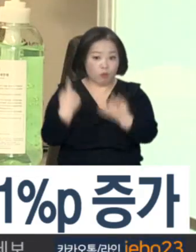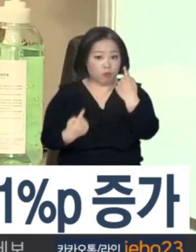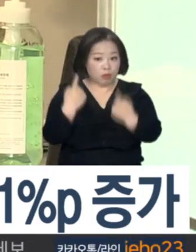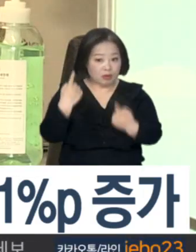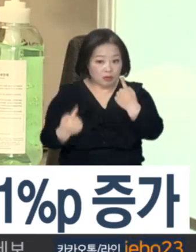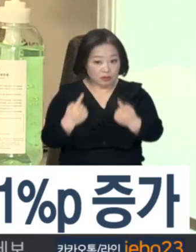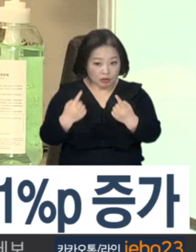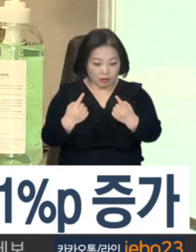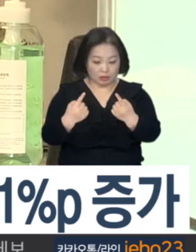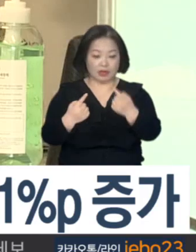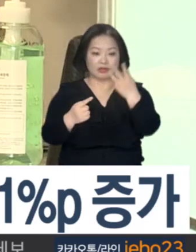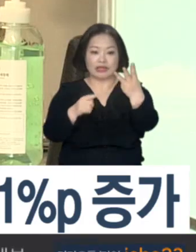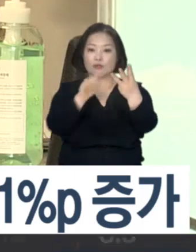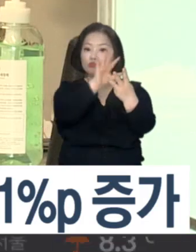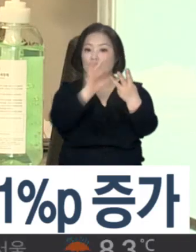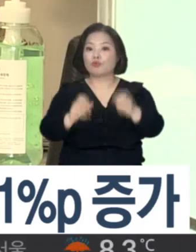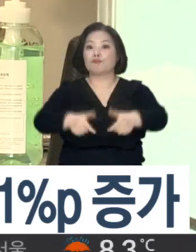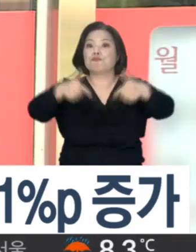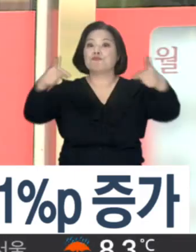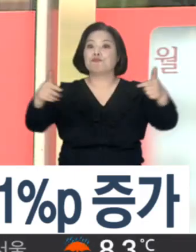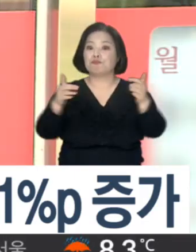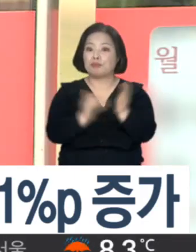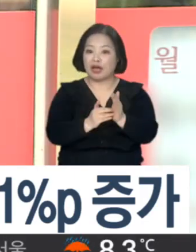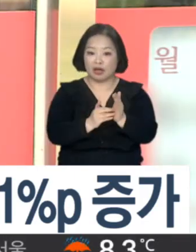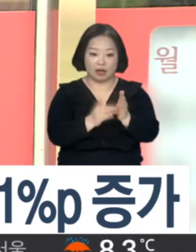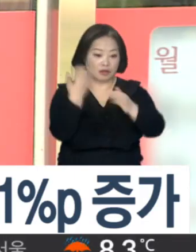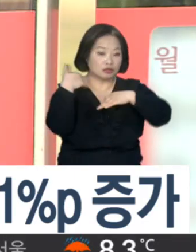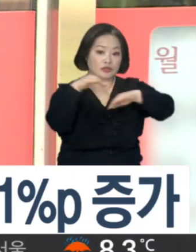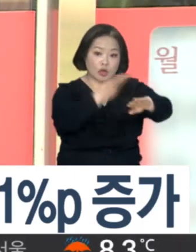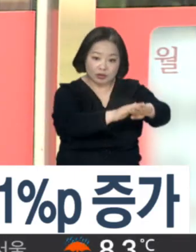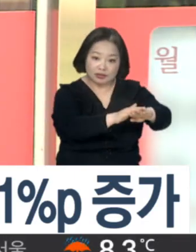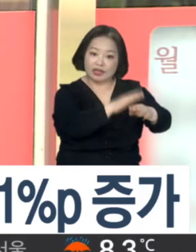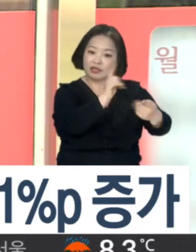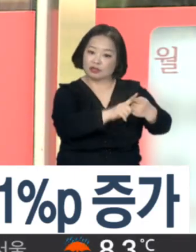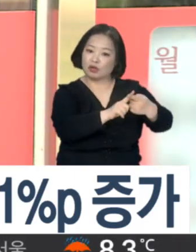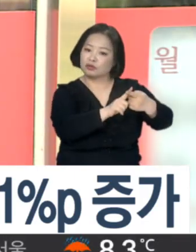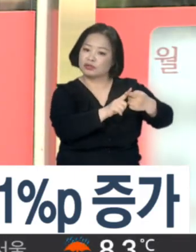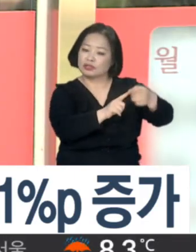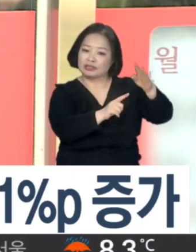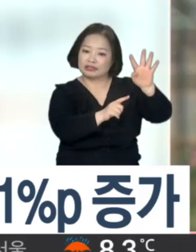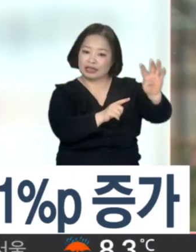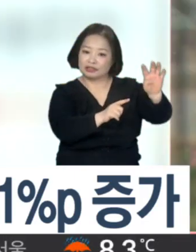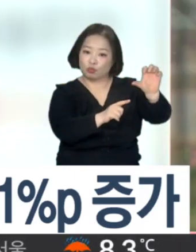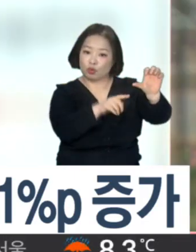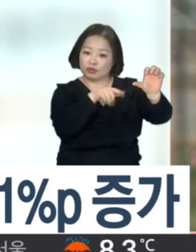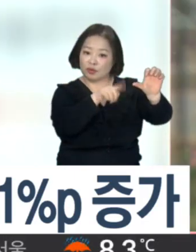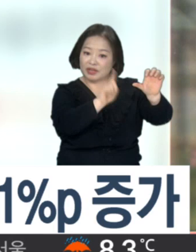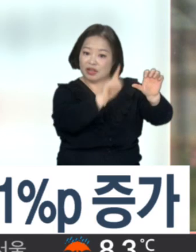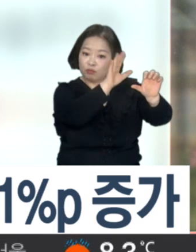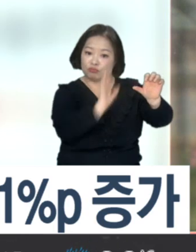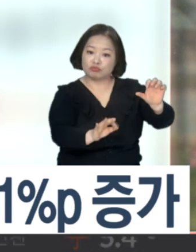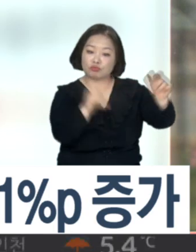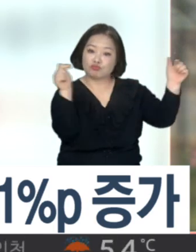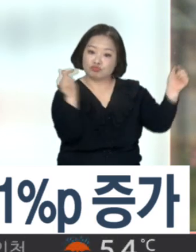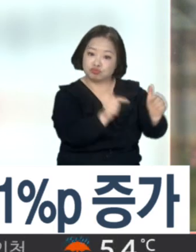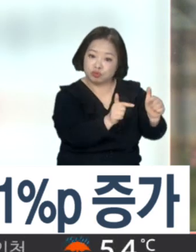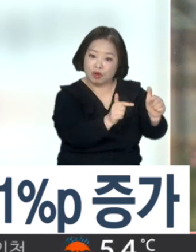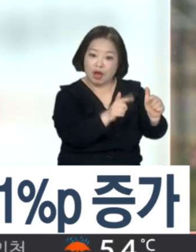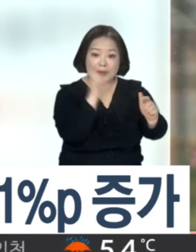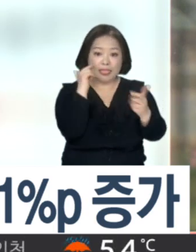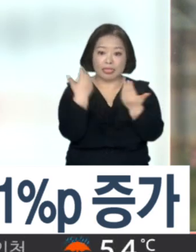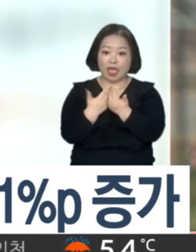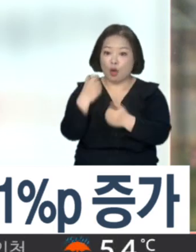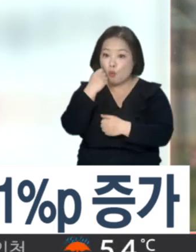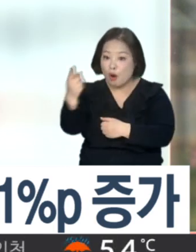포인트 증가했습니다 반면 전세 거래는 48.2% 45.1% 줄었습니다